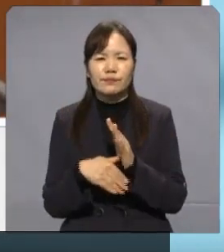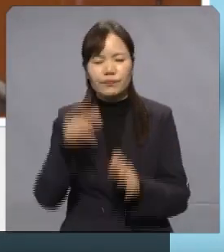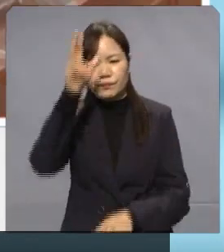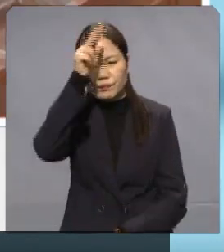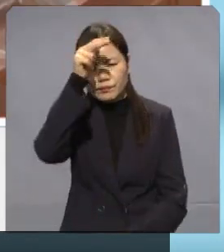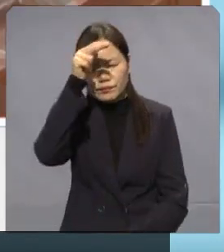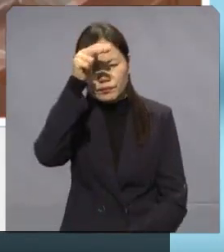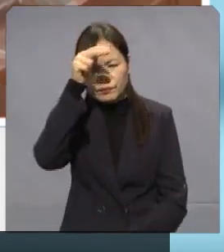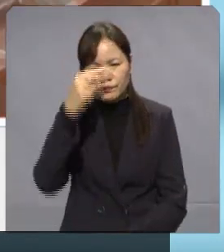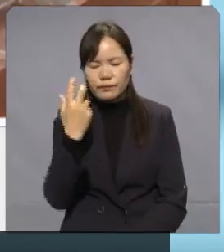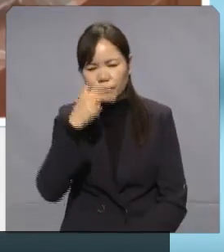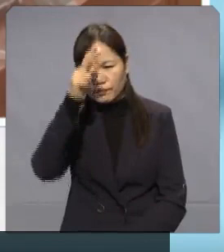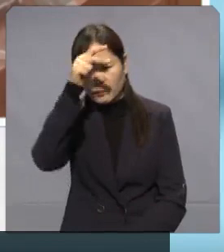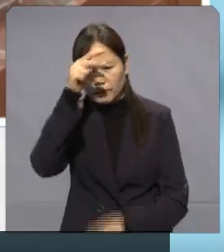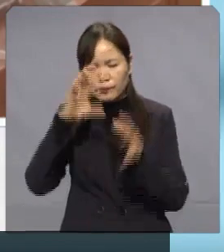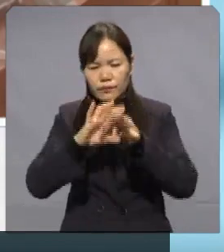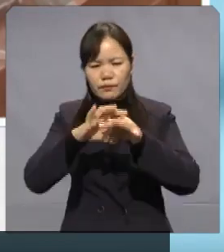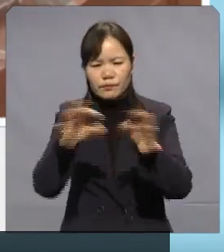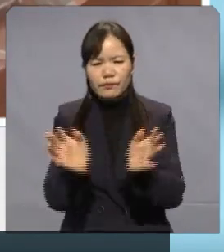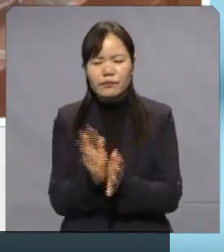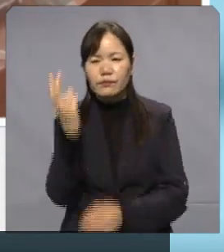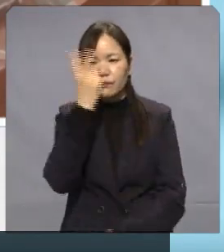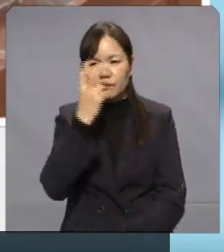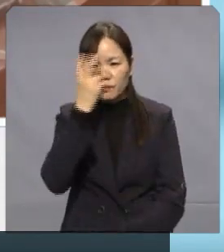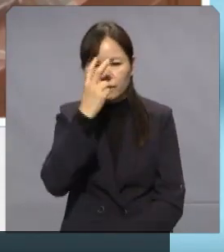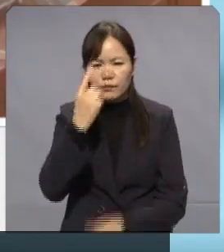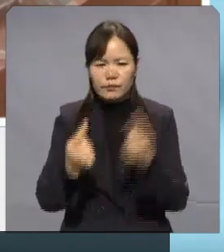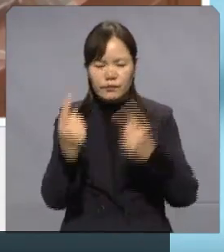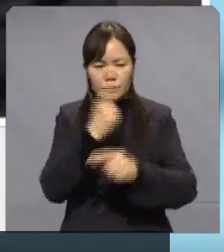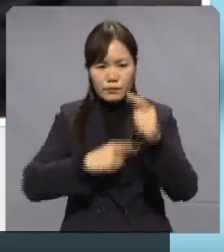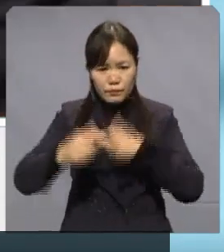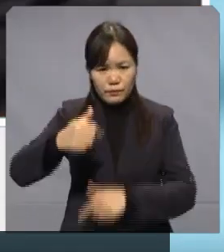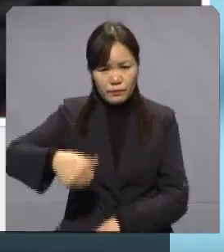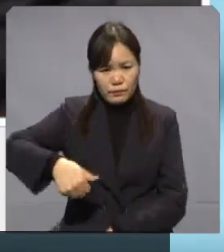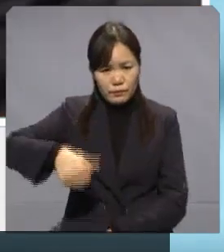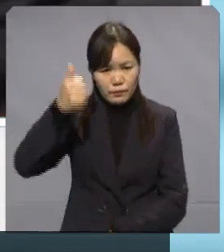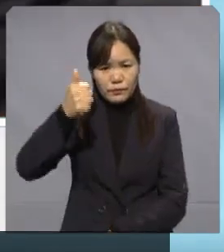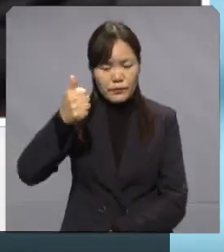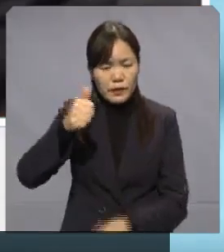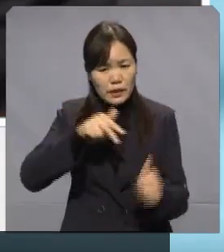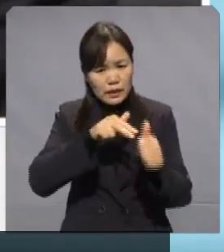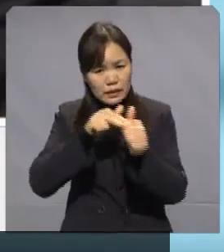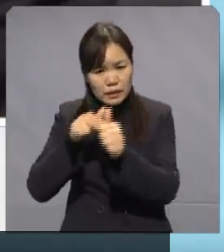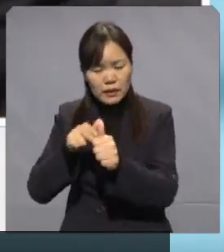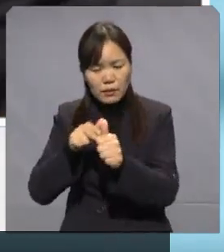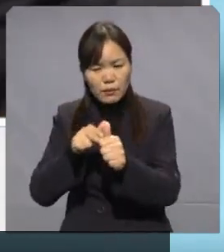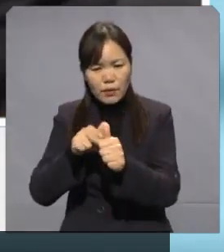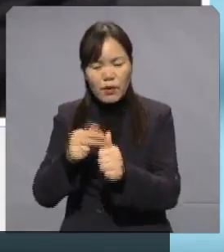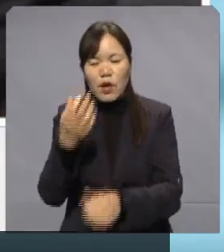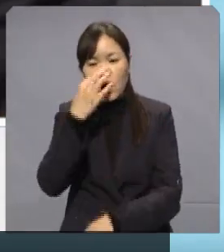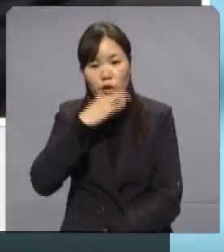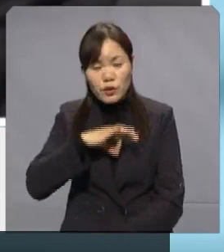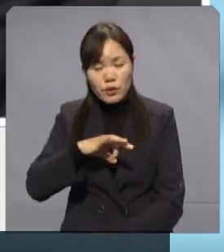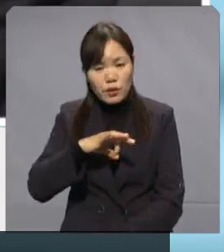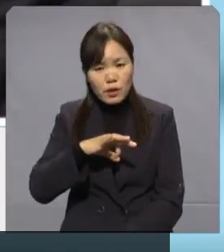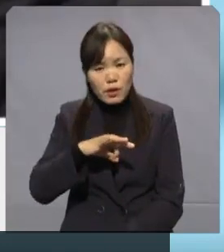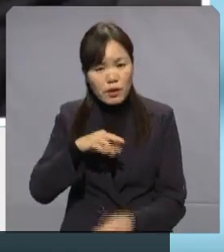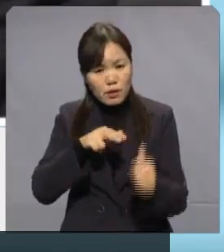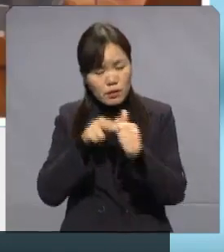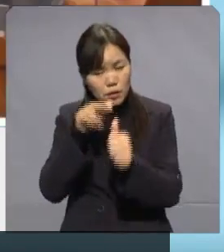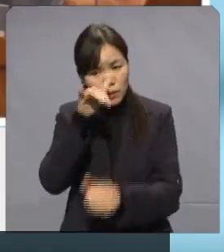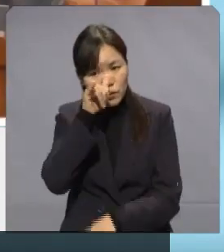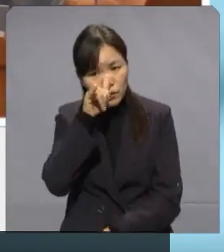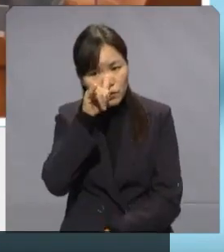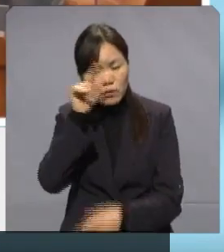경찰과 검찰과 관계기관들이 수사한 것보다 더 월등히 나은 정보 정말 유니크한 정보가 나올 수 있는가에 대해서는